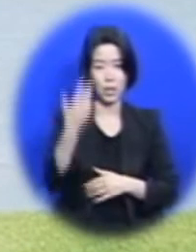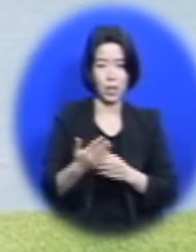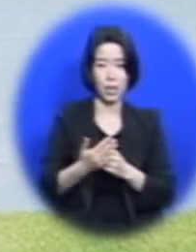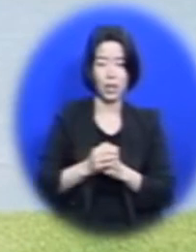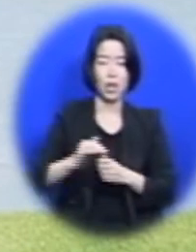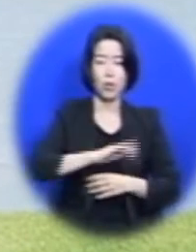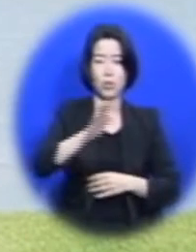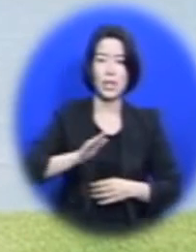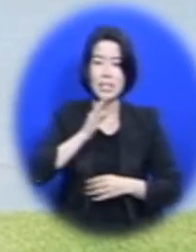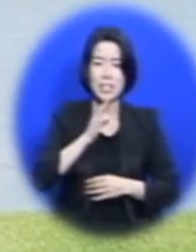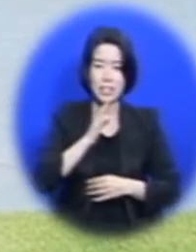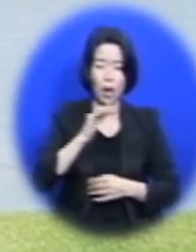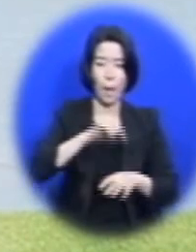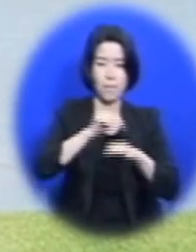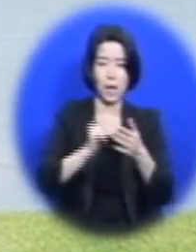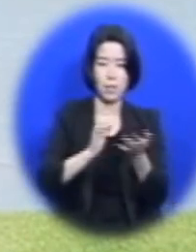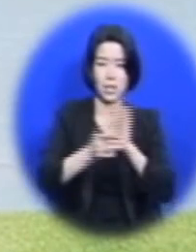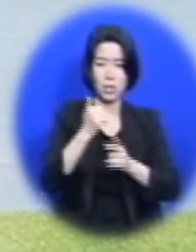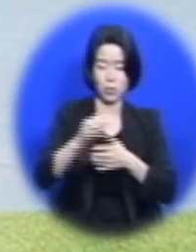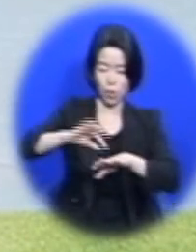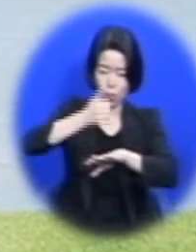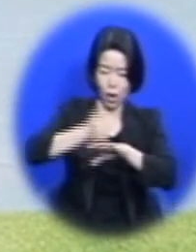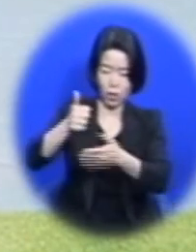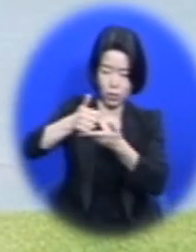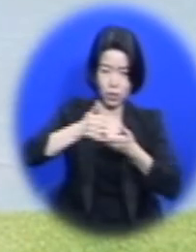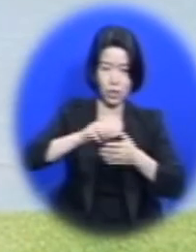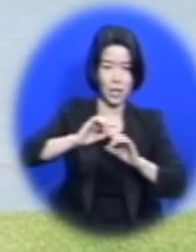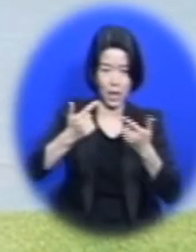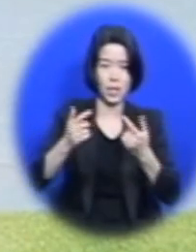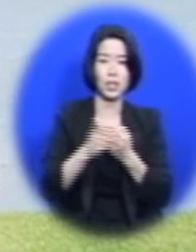우리가 진정으로 마음에 예수님을 왕으로 섬기지 않으니까 그렇습니다.